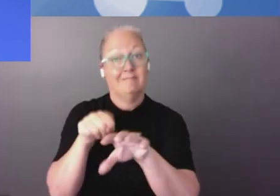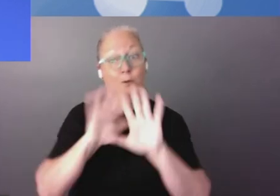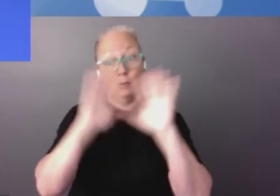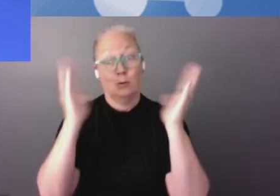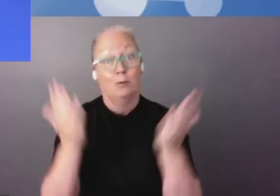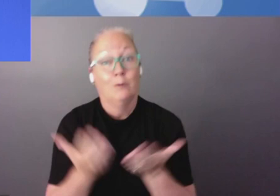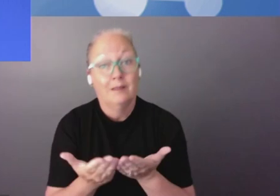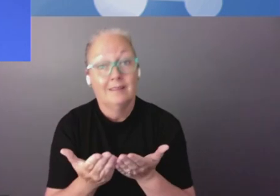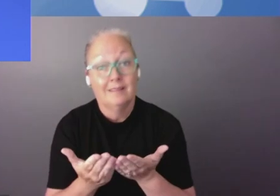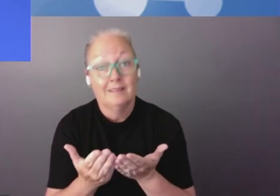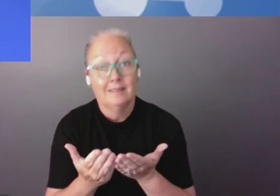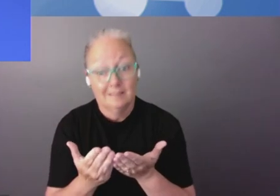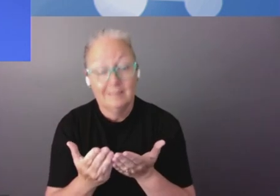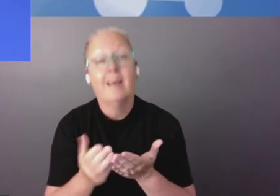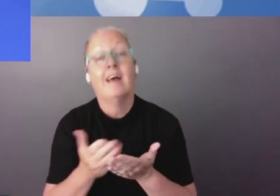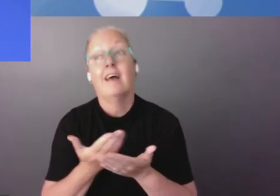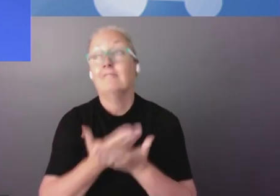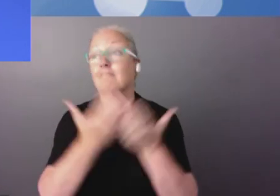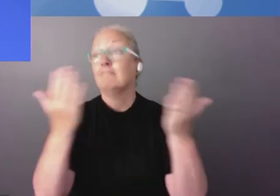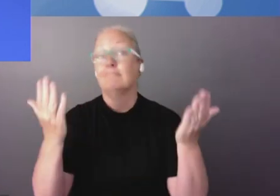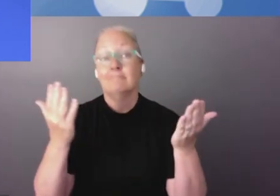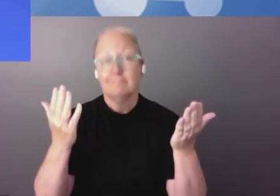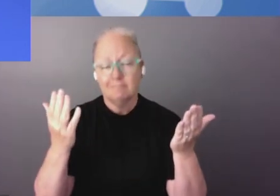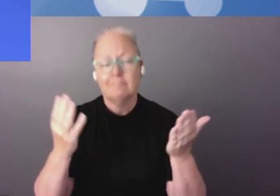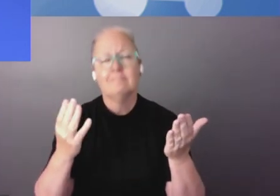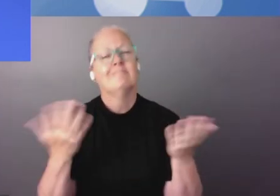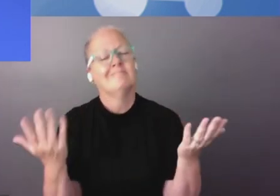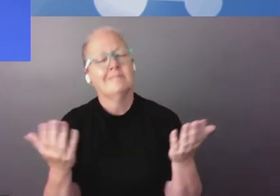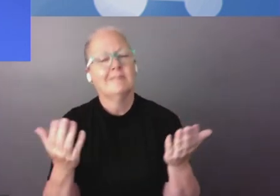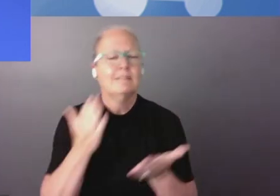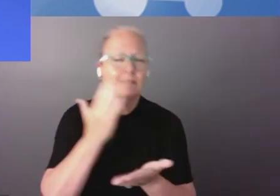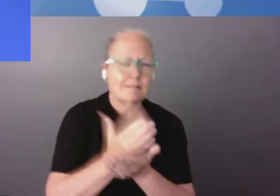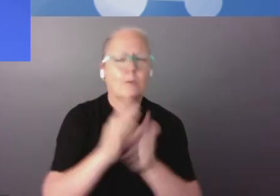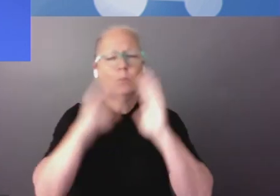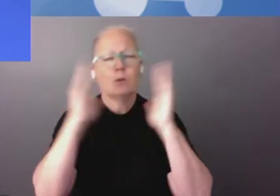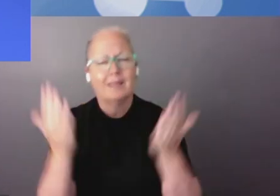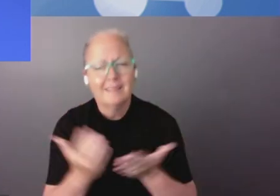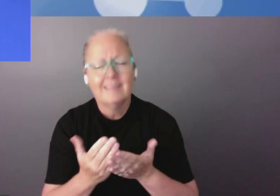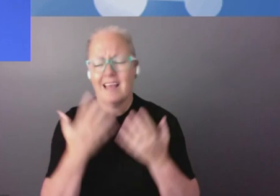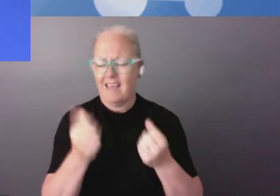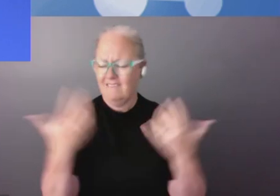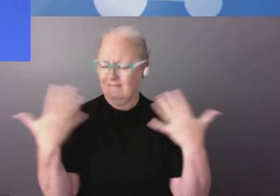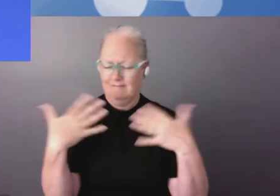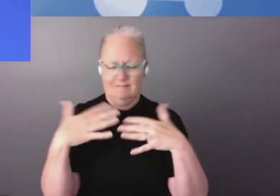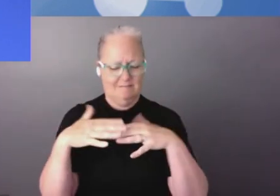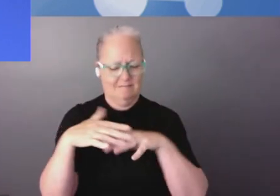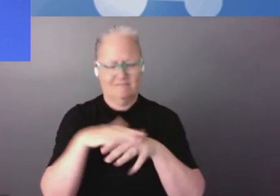najpierw science fiction, potem coraz bardziej w życiu realnym, aż wreszcie dzisiaj